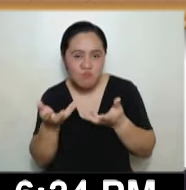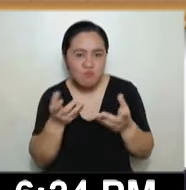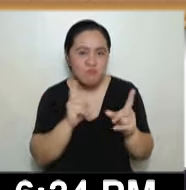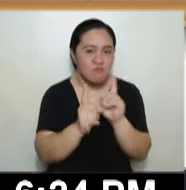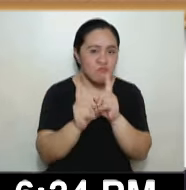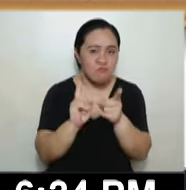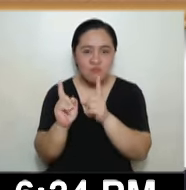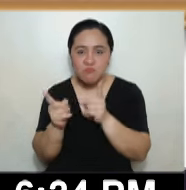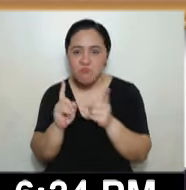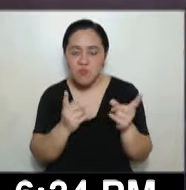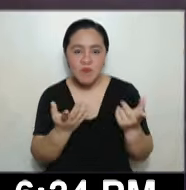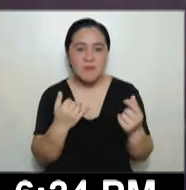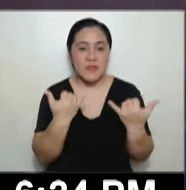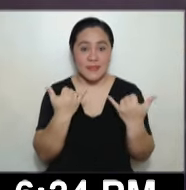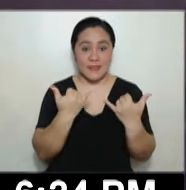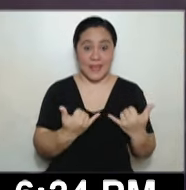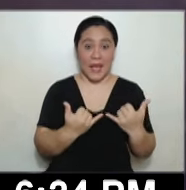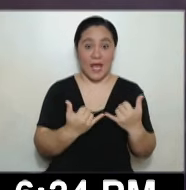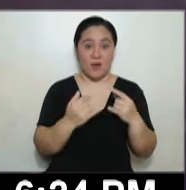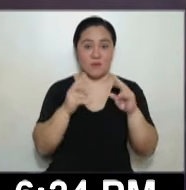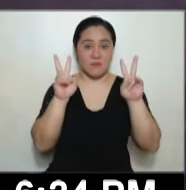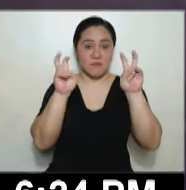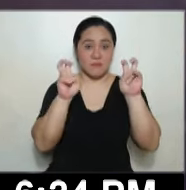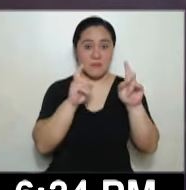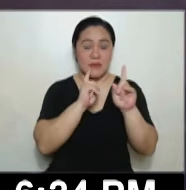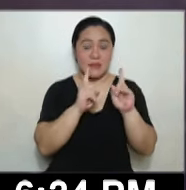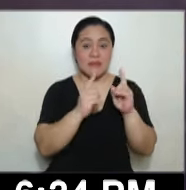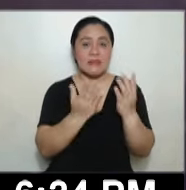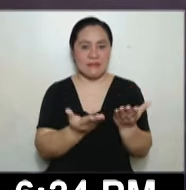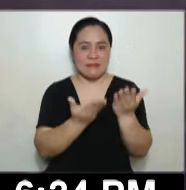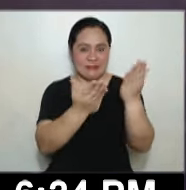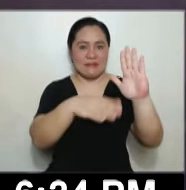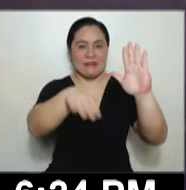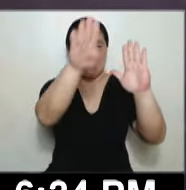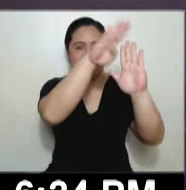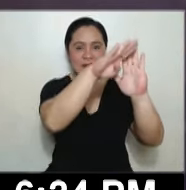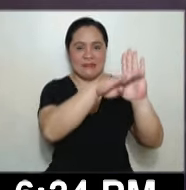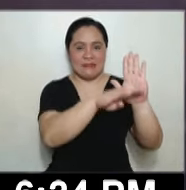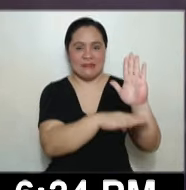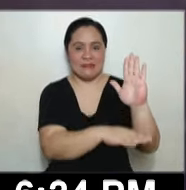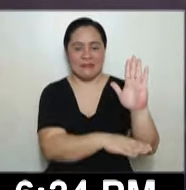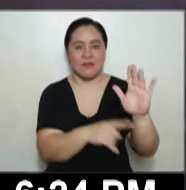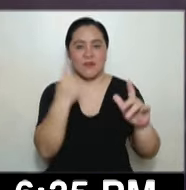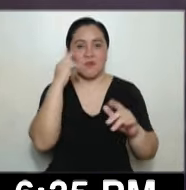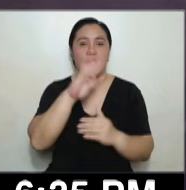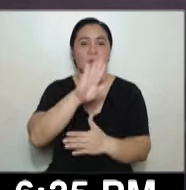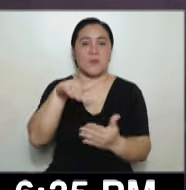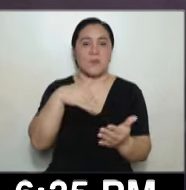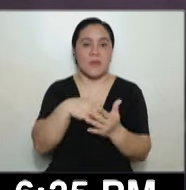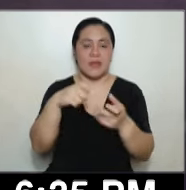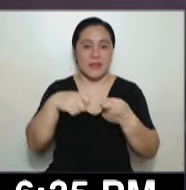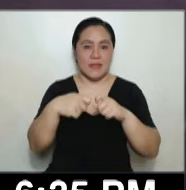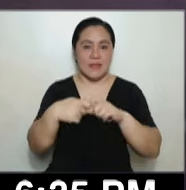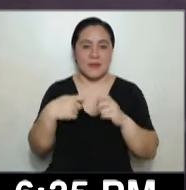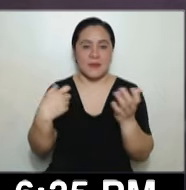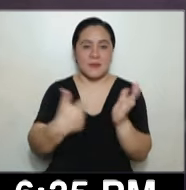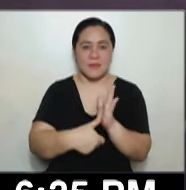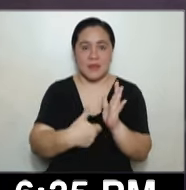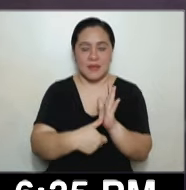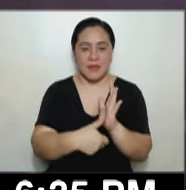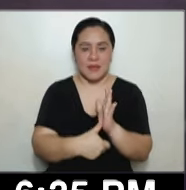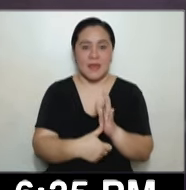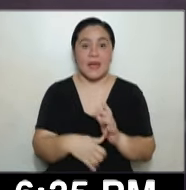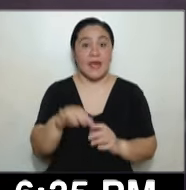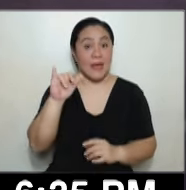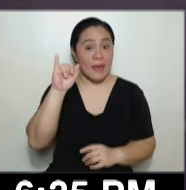yung pinag-usapan natin ngayon, mukhang ganyan na yung latag papunta sa midterm election. More or less. Okay. No, unless